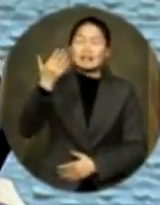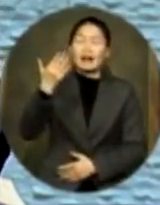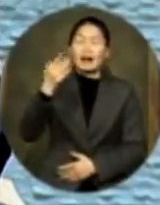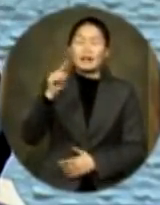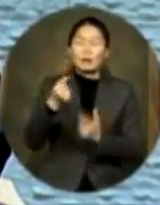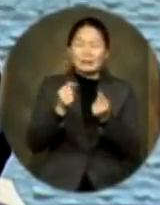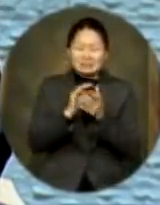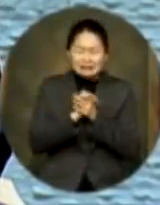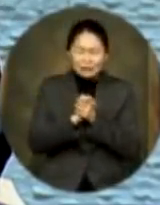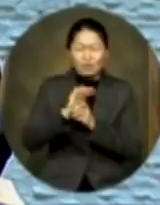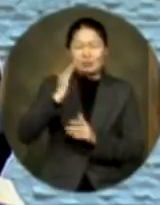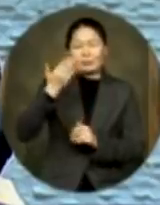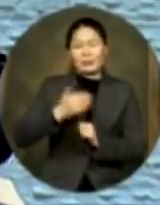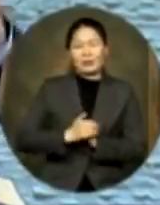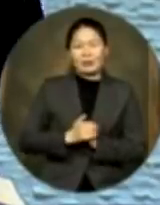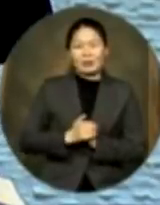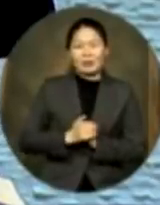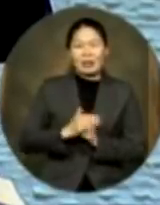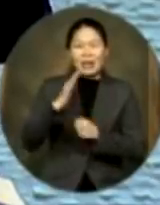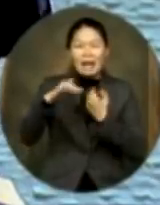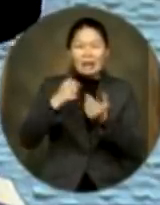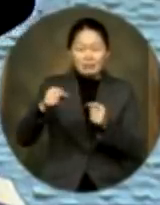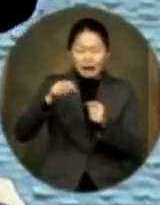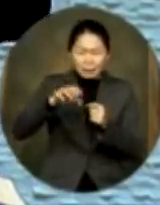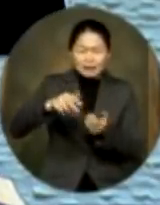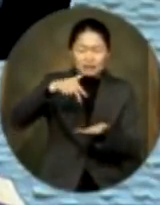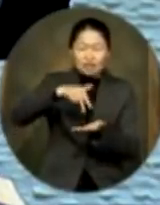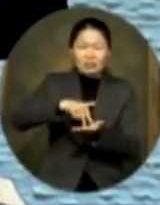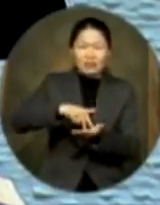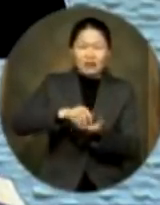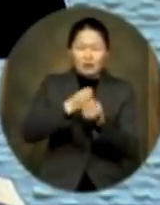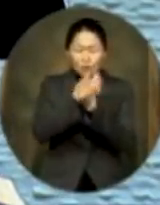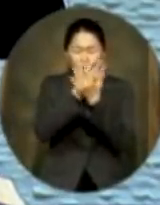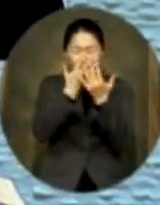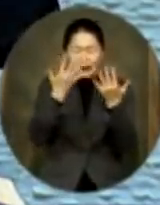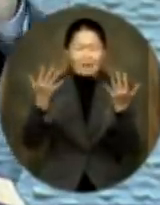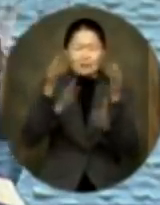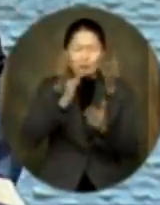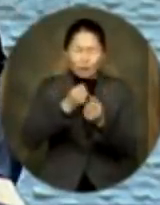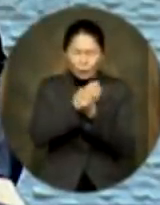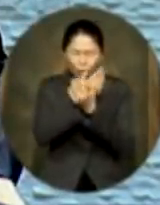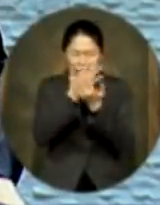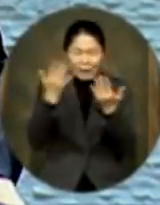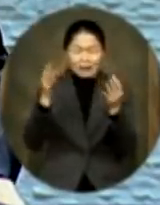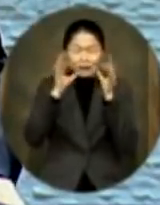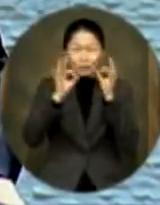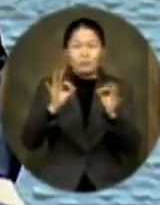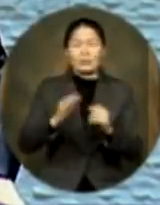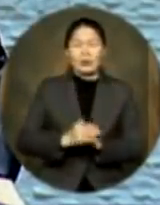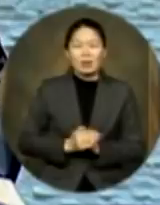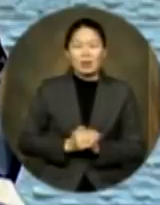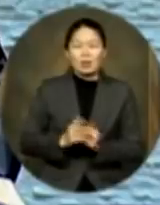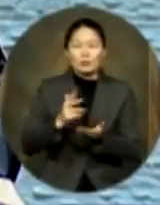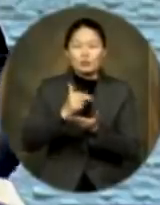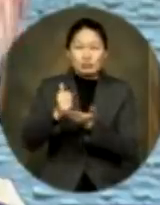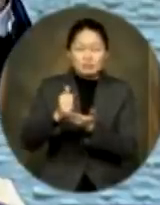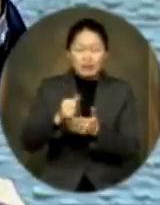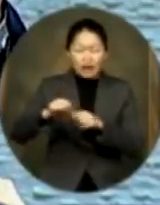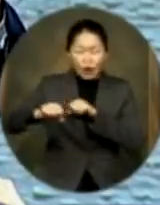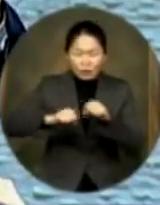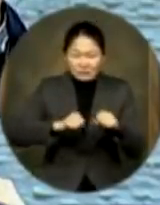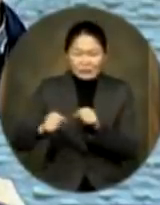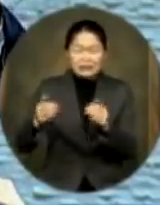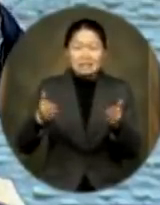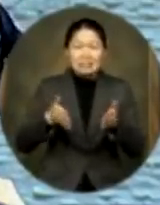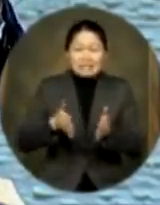나온 되니까 하나님 앞에 설 때가 환희 보이니까 주님이 역사하는 그 길이 열린